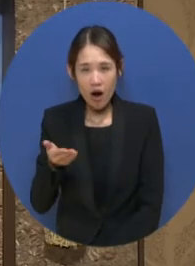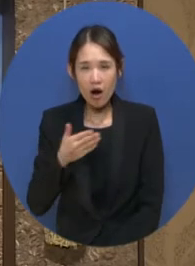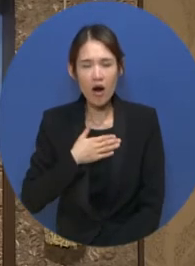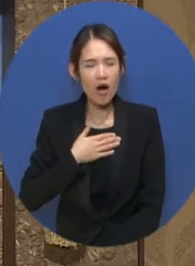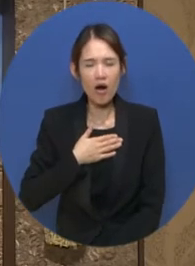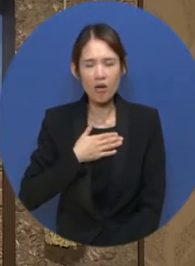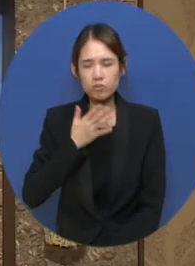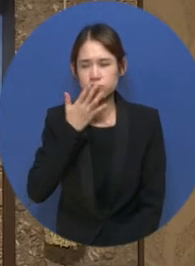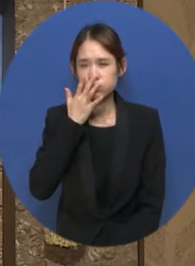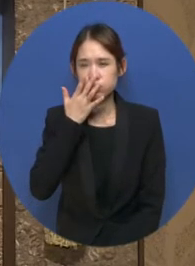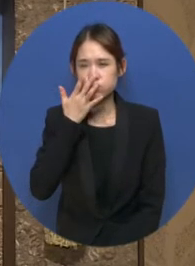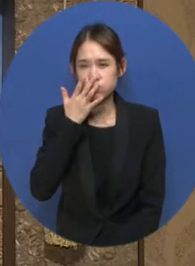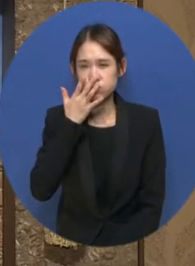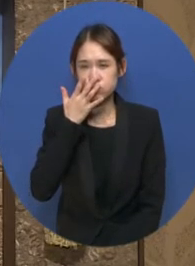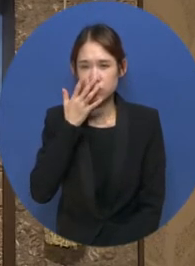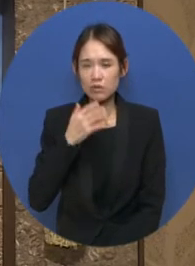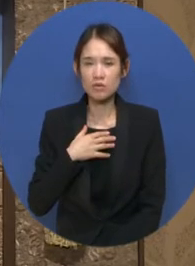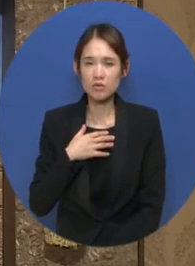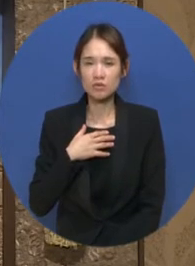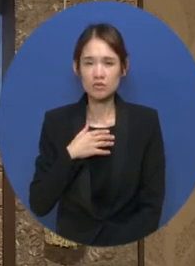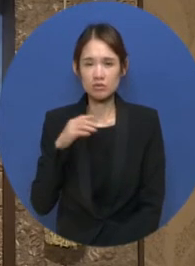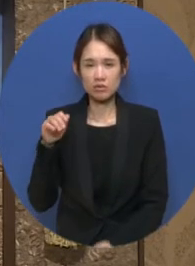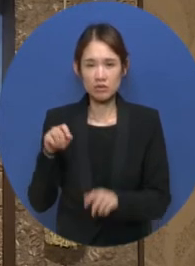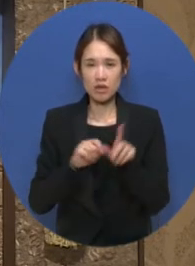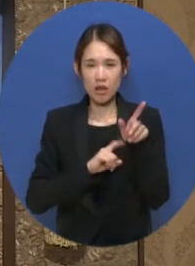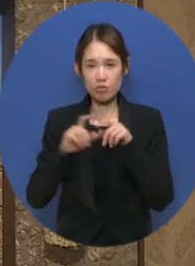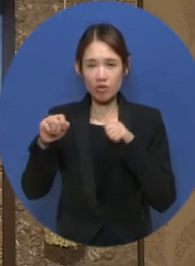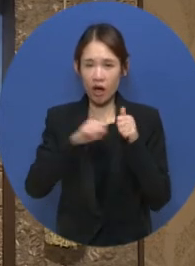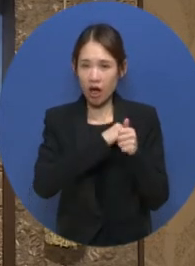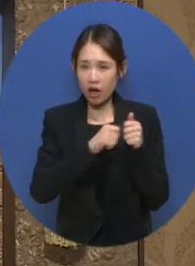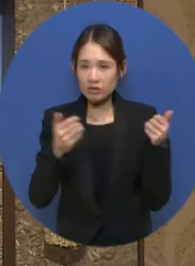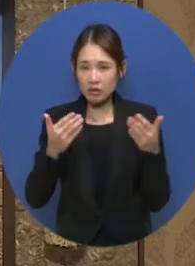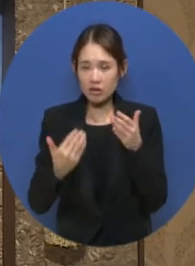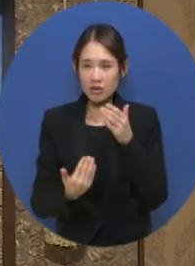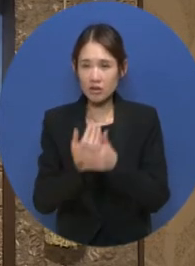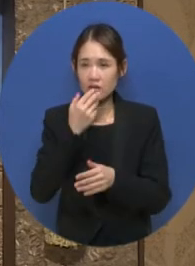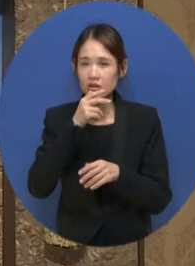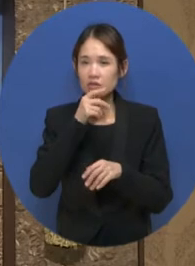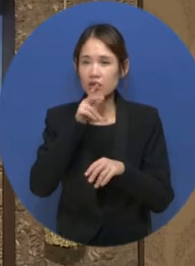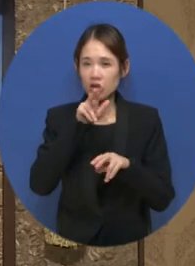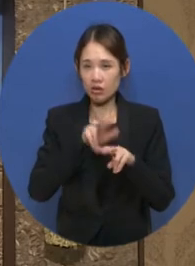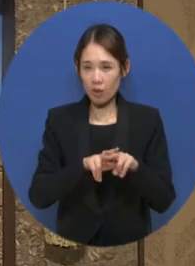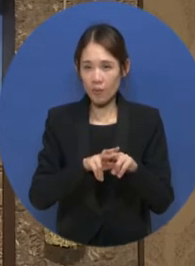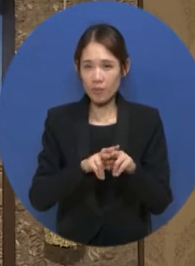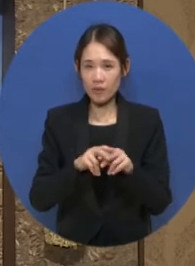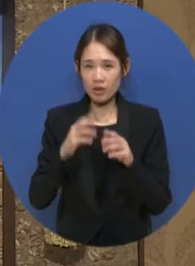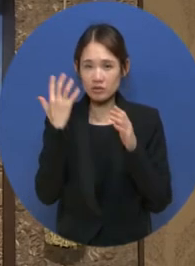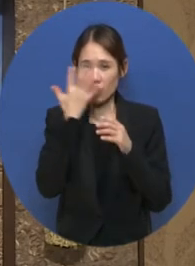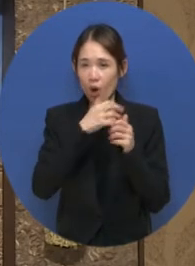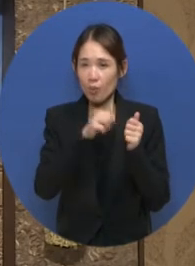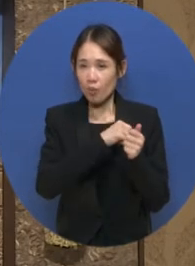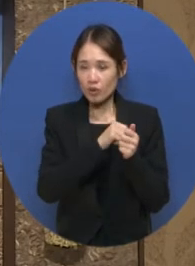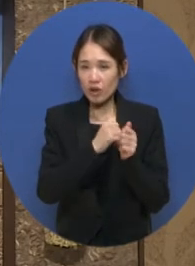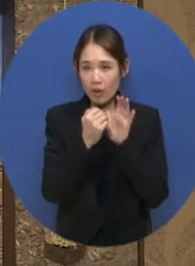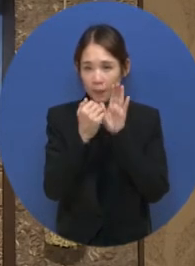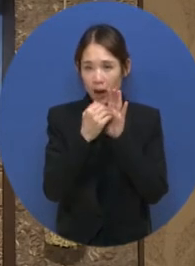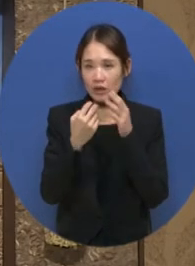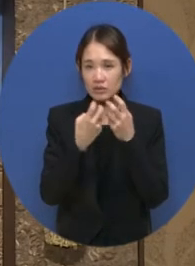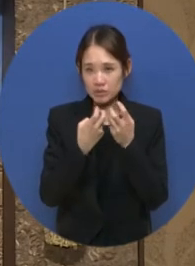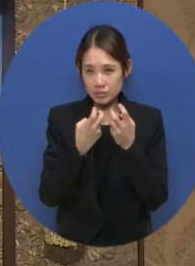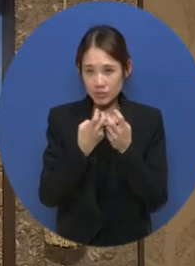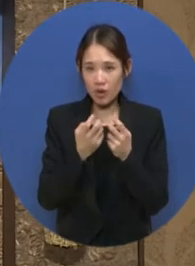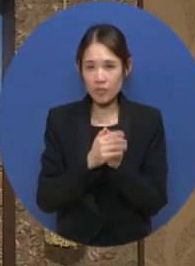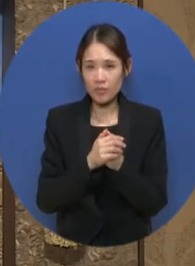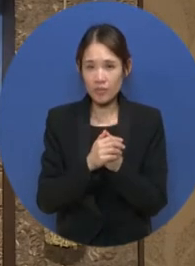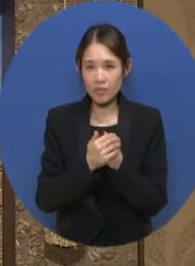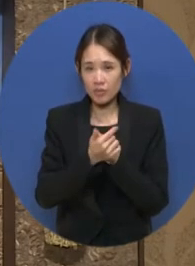하시더라구요 대부분의 이제 학대 사건이라고 하면 뭐 형법 이라든지 또 성 통에 방지법 이라든지 이런것도 중심으로만 사실은 초